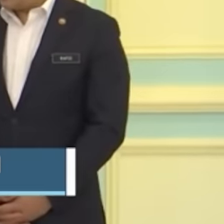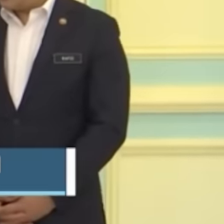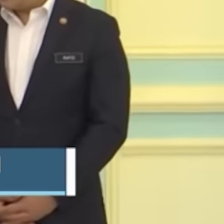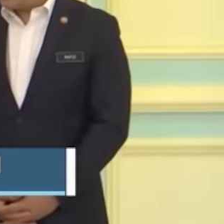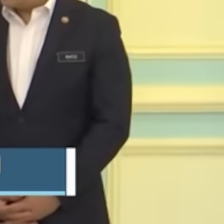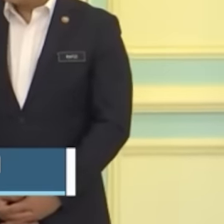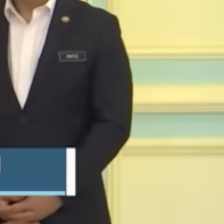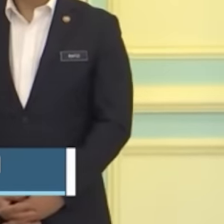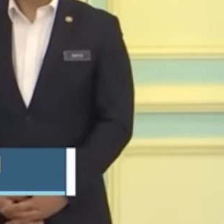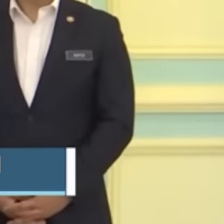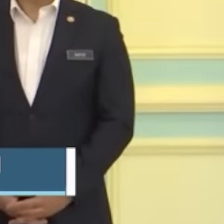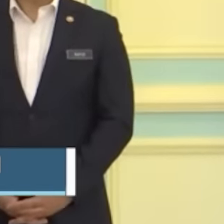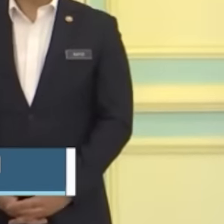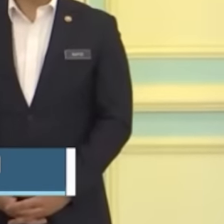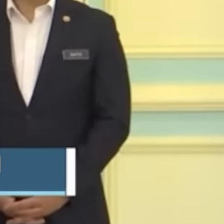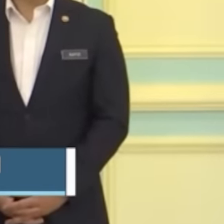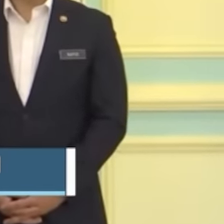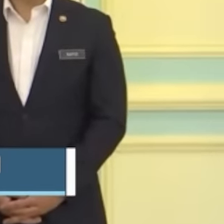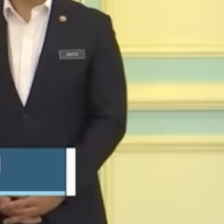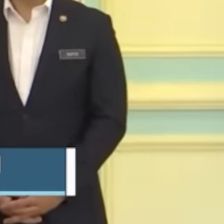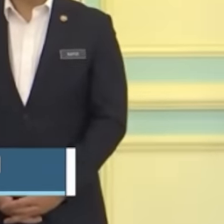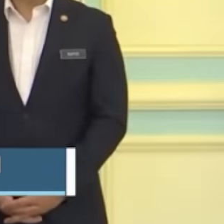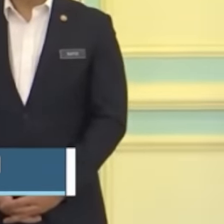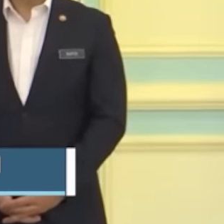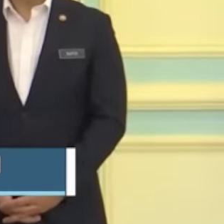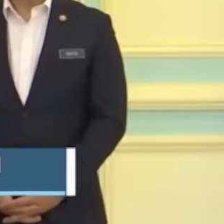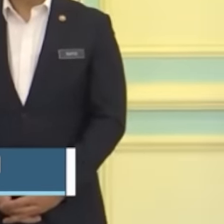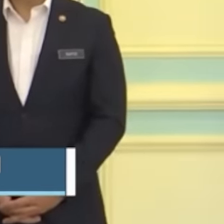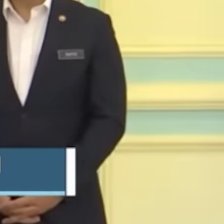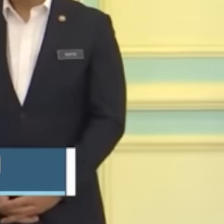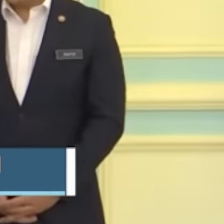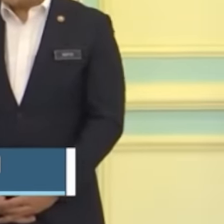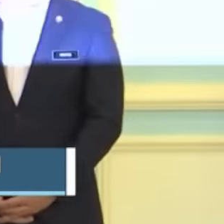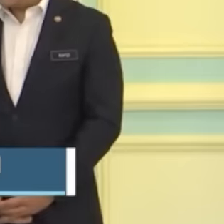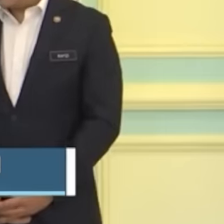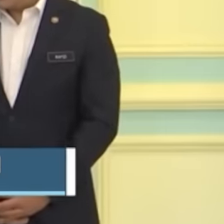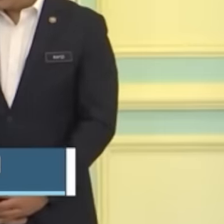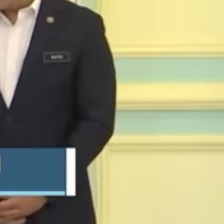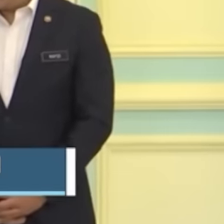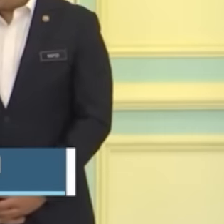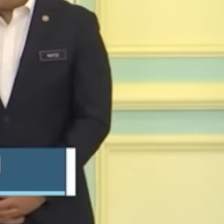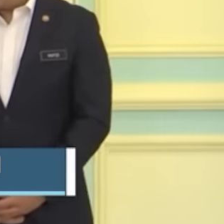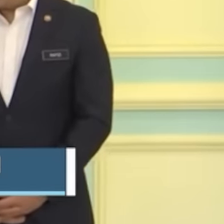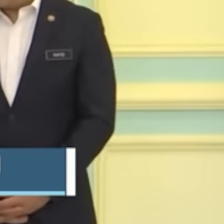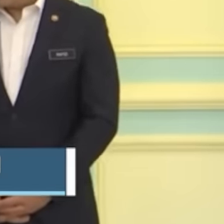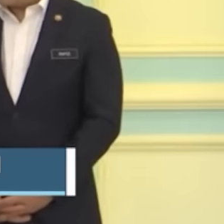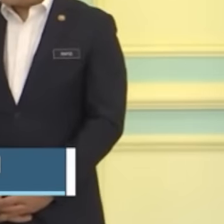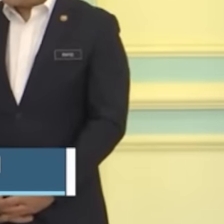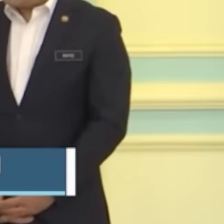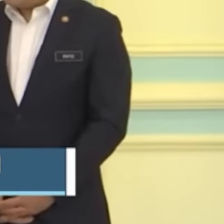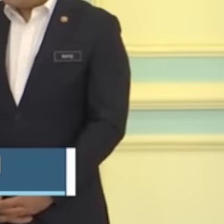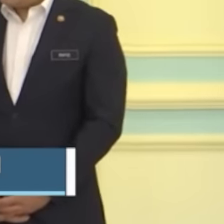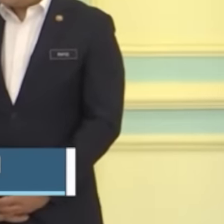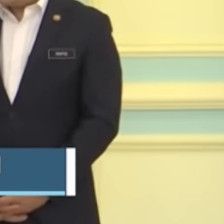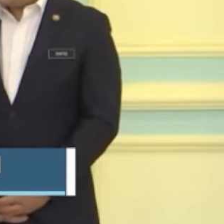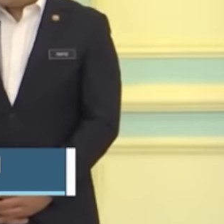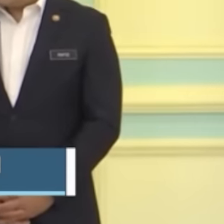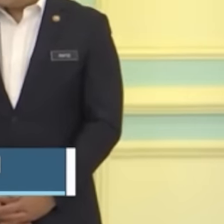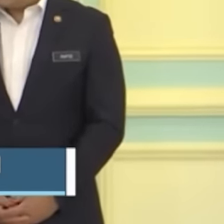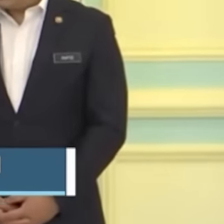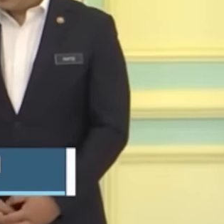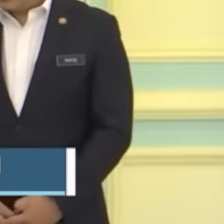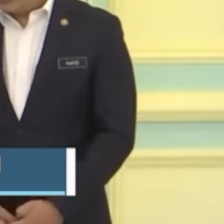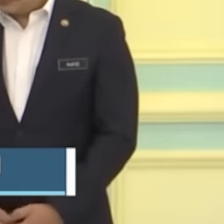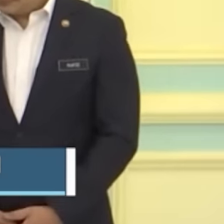Ya, bisingan memang dah tunggu tu. Okey. Assalamualaikum warahmatullahi wabarakatuh.